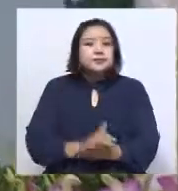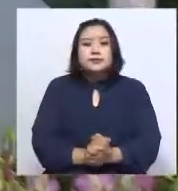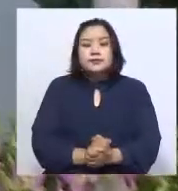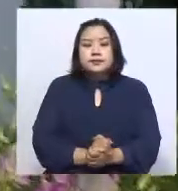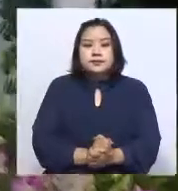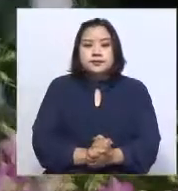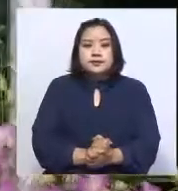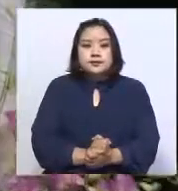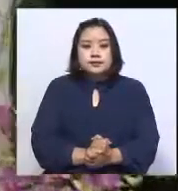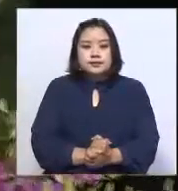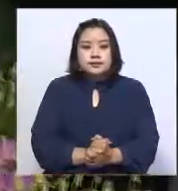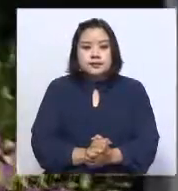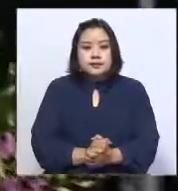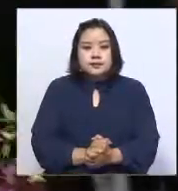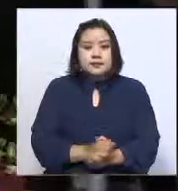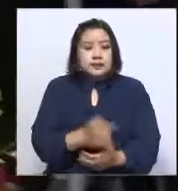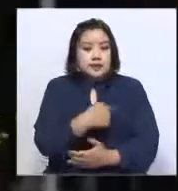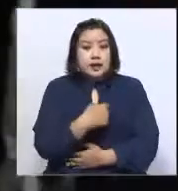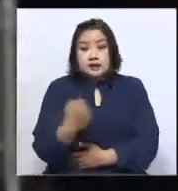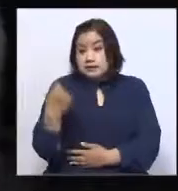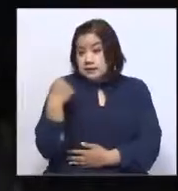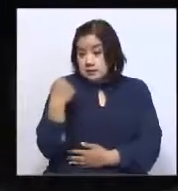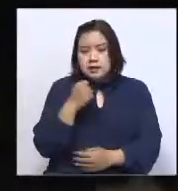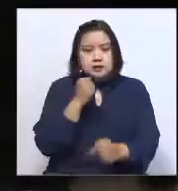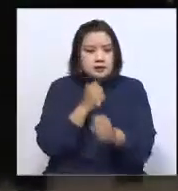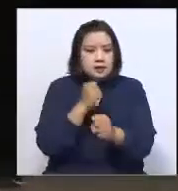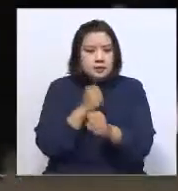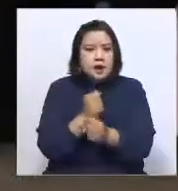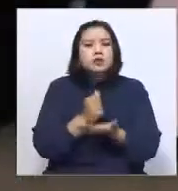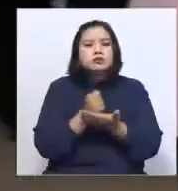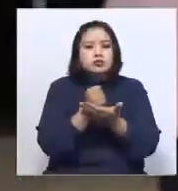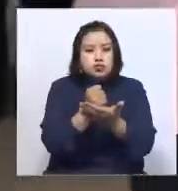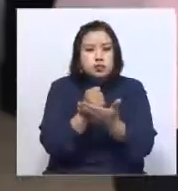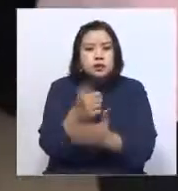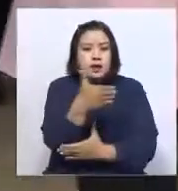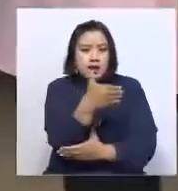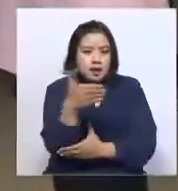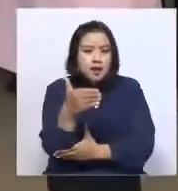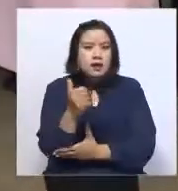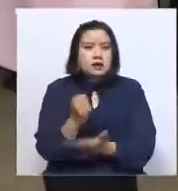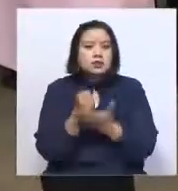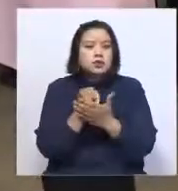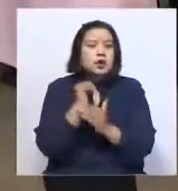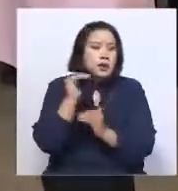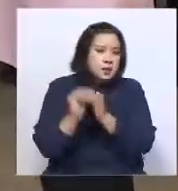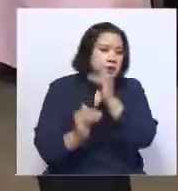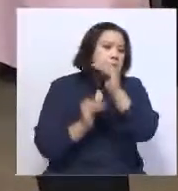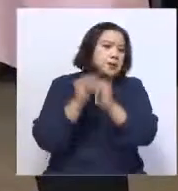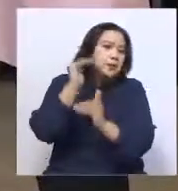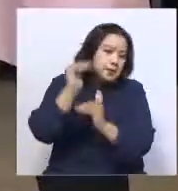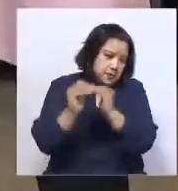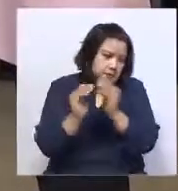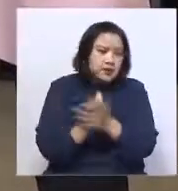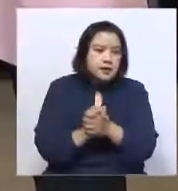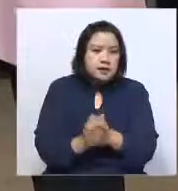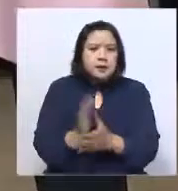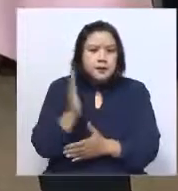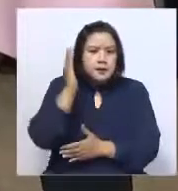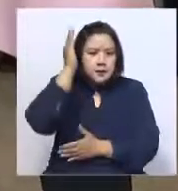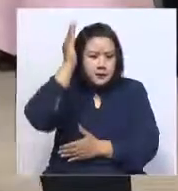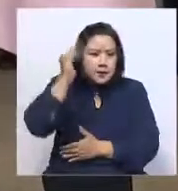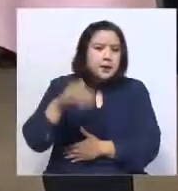จที่จะยึดมั่นทำงานให้ประชาชนของเราให้ก้าวหน้าเจริญรุดหน้าต่อไป